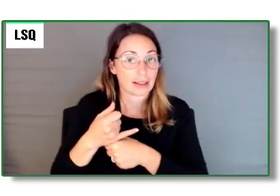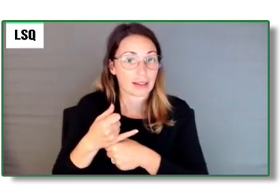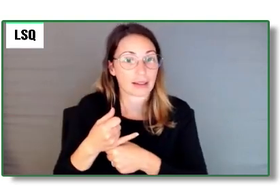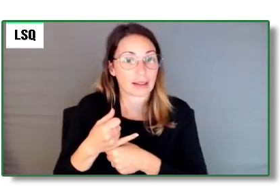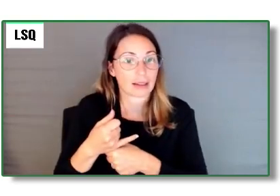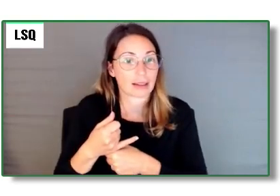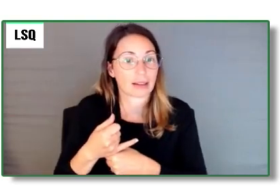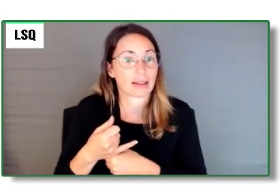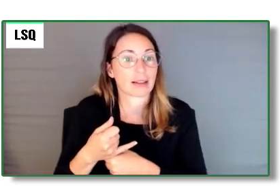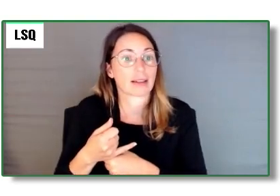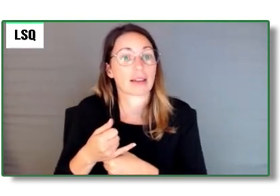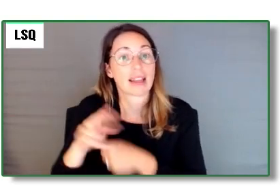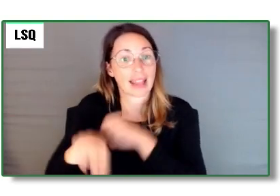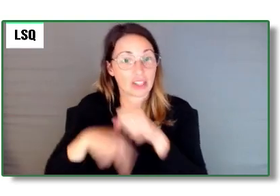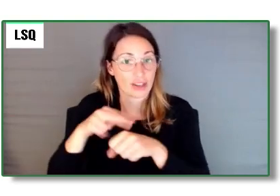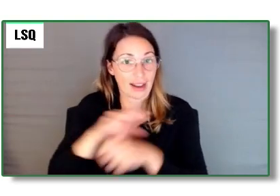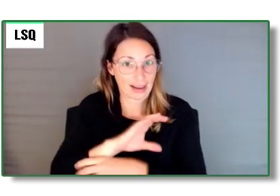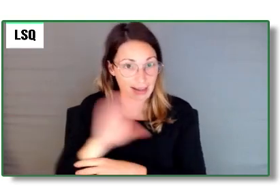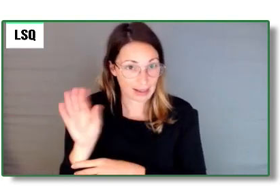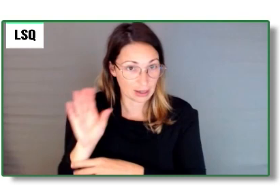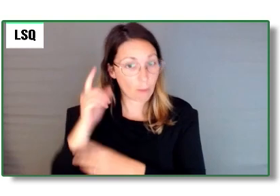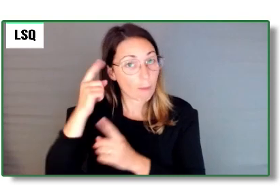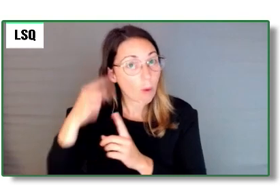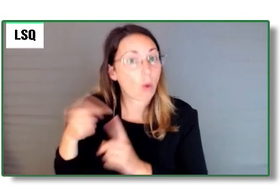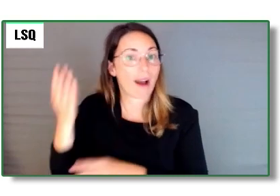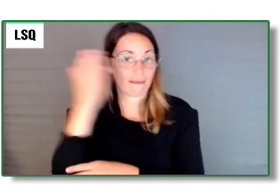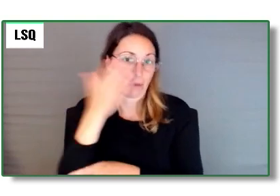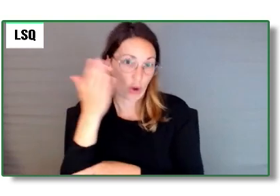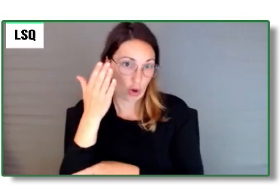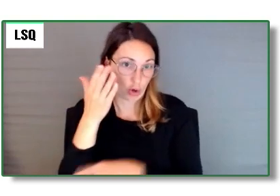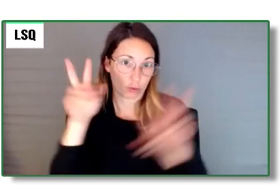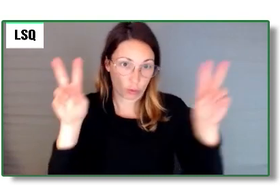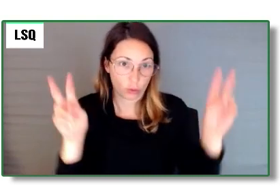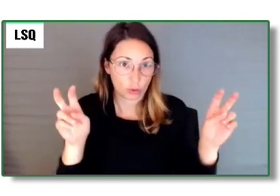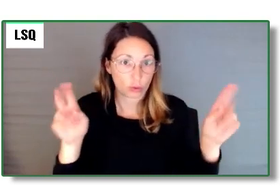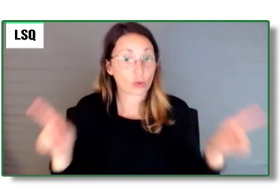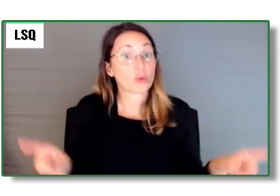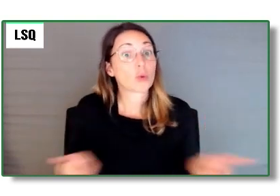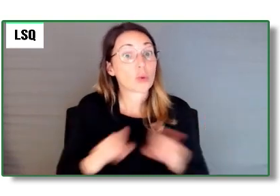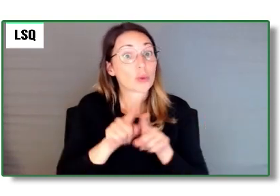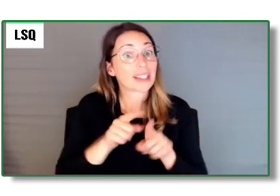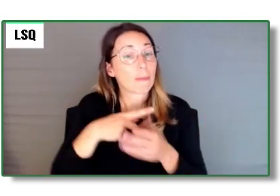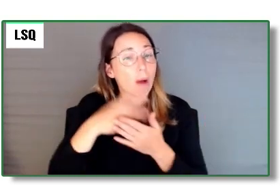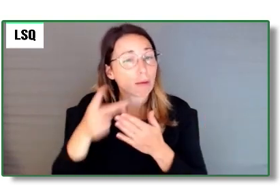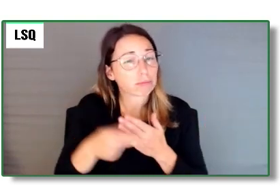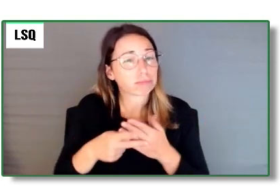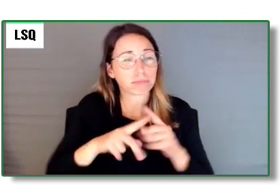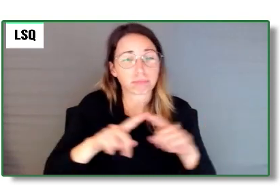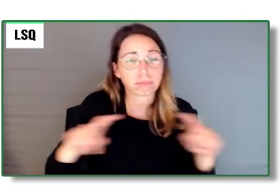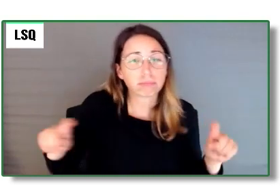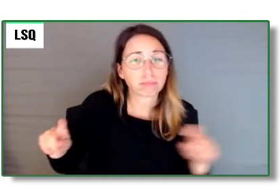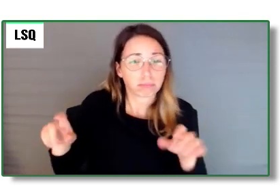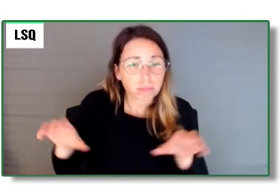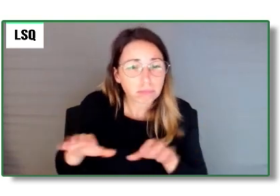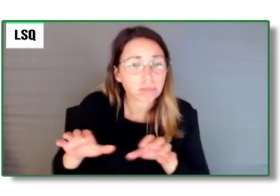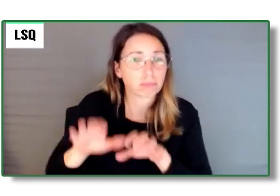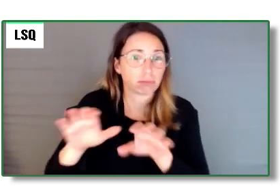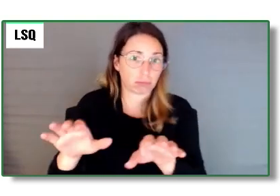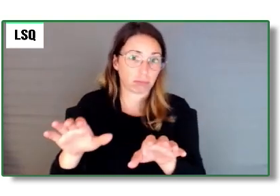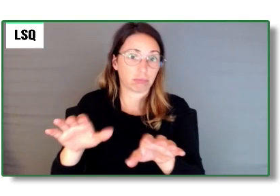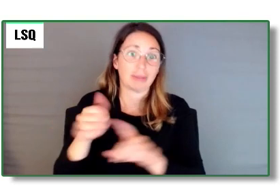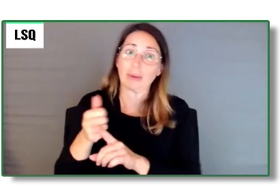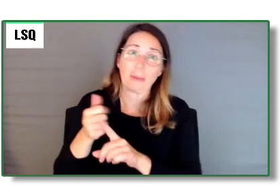canadien pour les aveugles. Il mène des projets. Il ne pouvait être avec nous